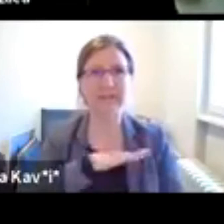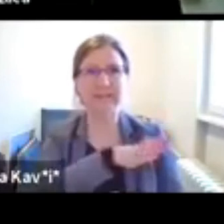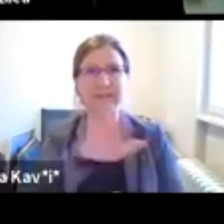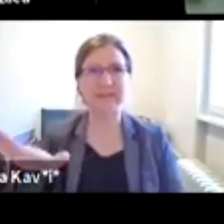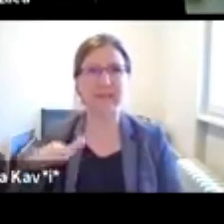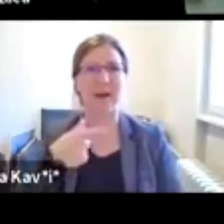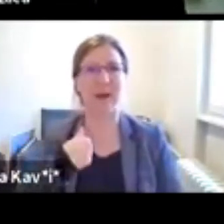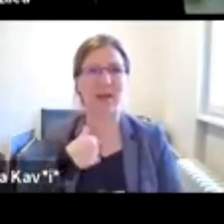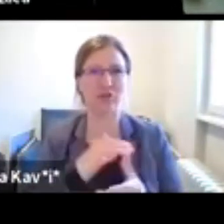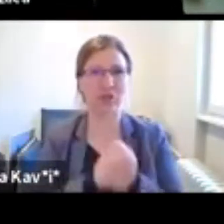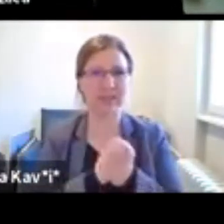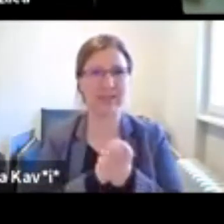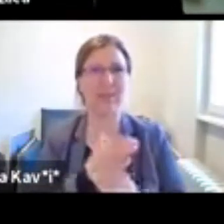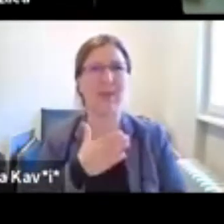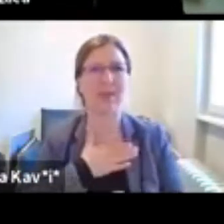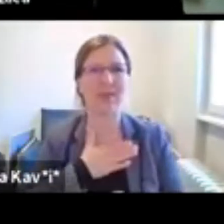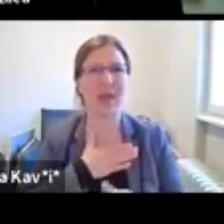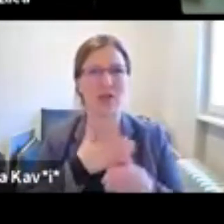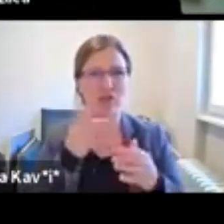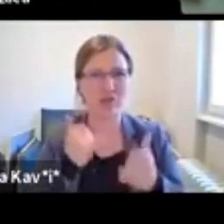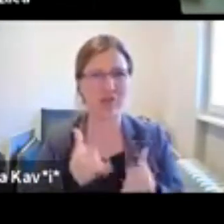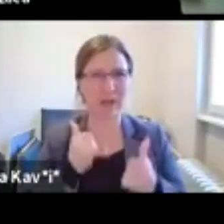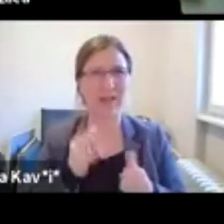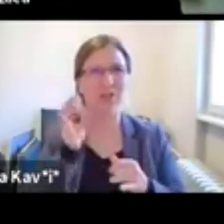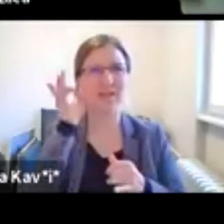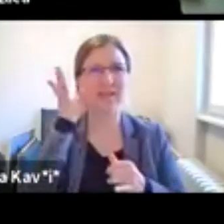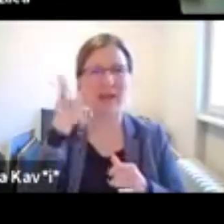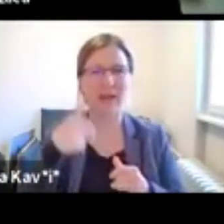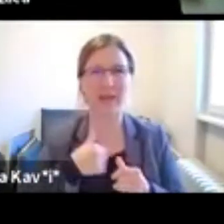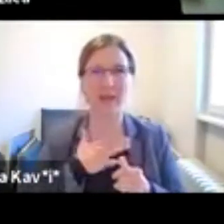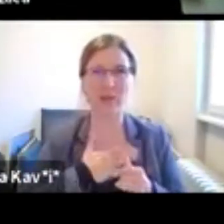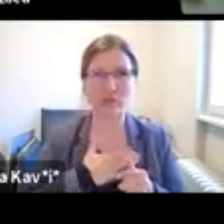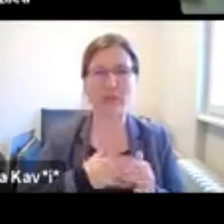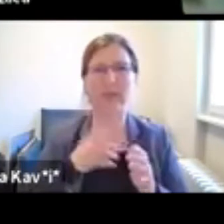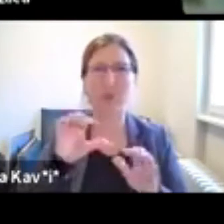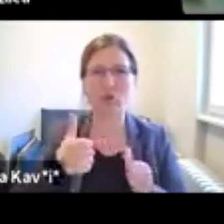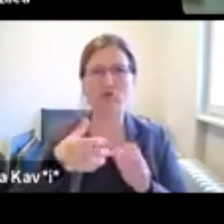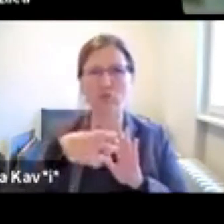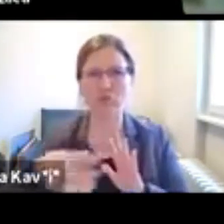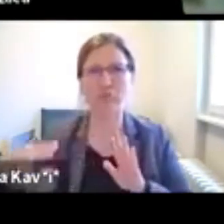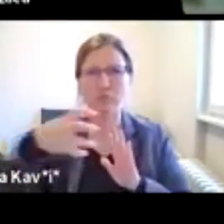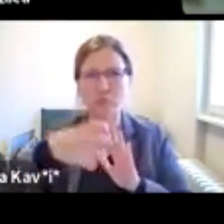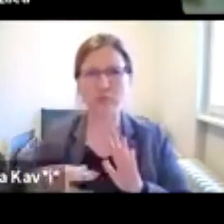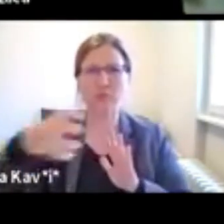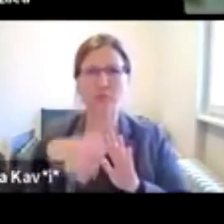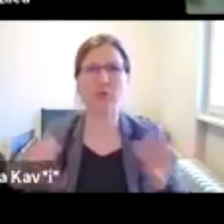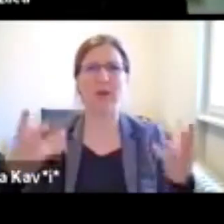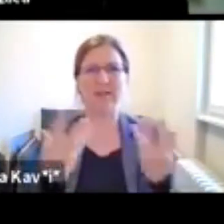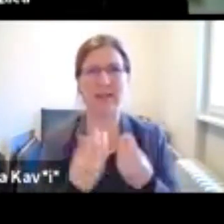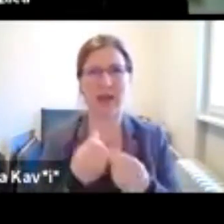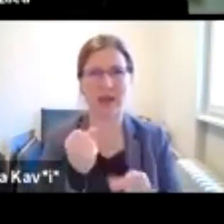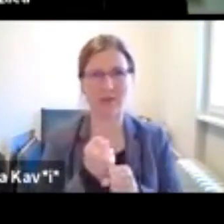Urikovcima naš današnji dan. Želim da još dugo, dugo radimo zajedno i da